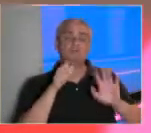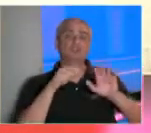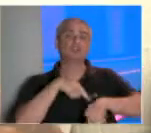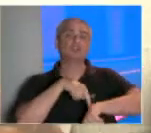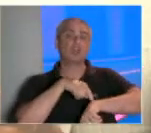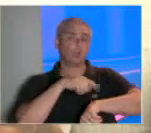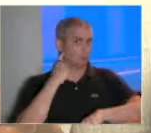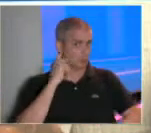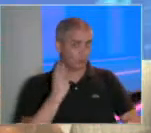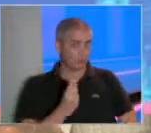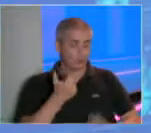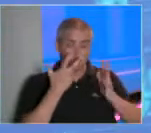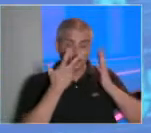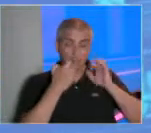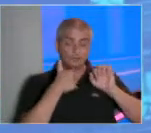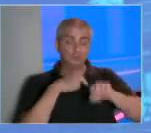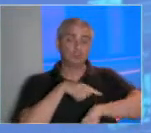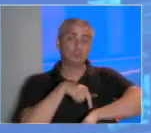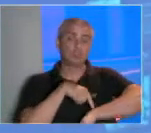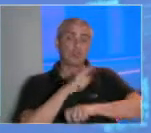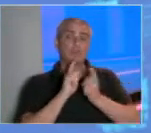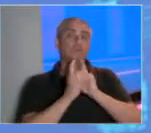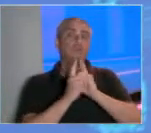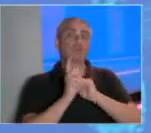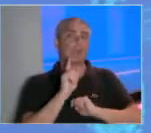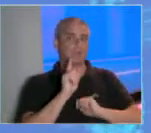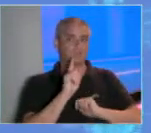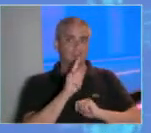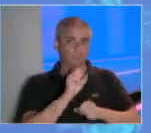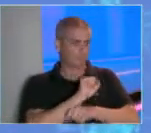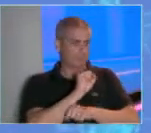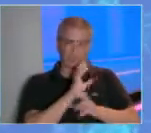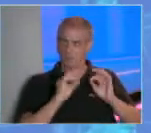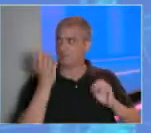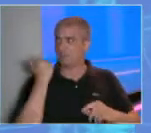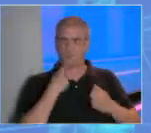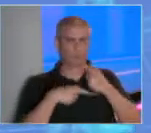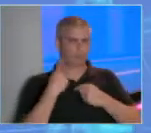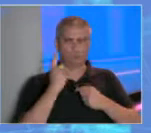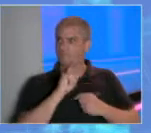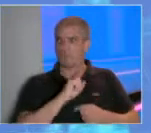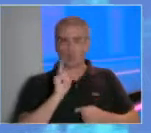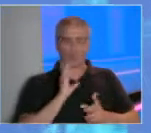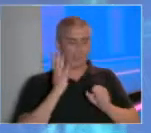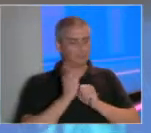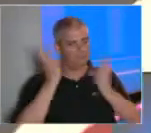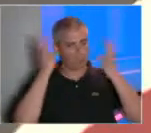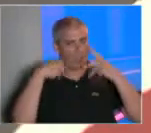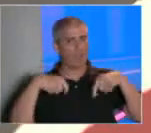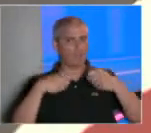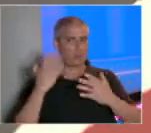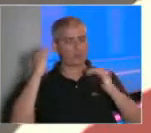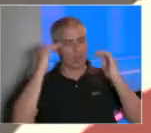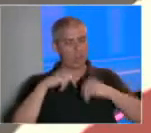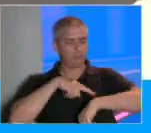שעות, תקשיבו טוב, 36 שעות משמרת. המחאה שלהם החלה לפני שנים רבות, אבל מעולם לא הגיעו להבנות